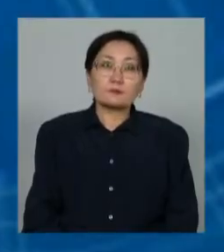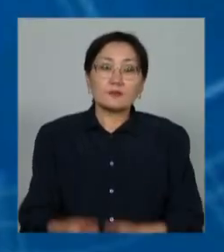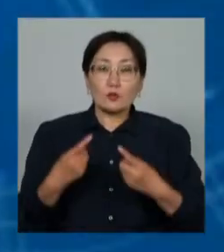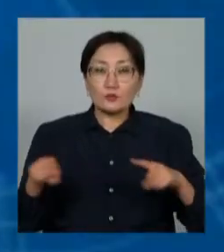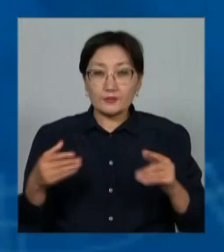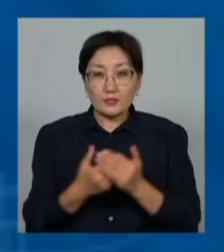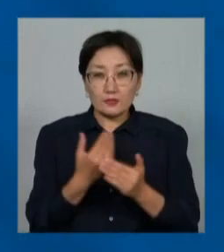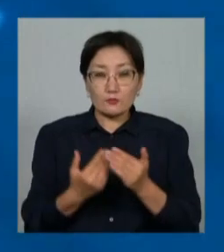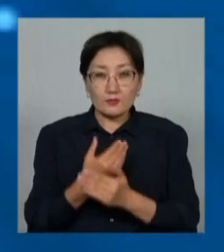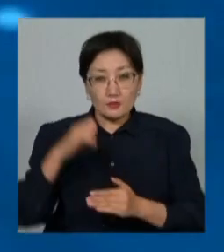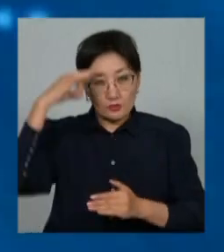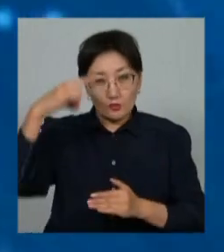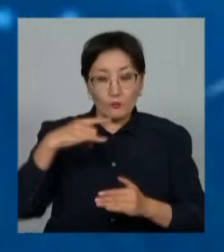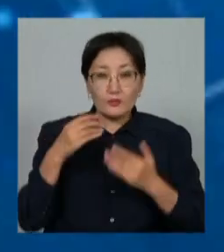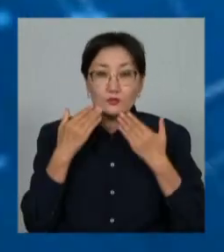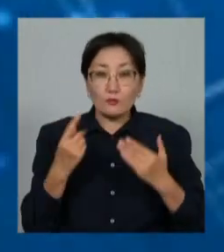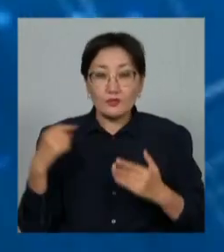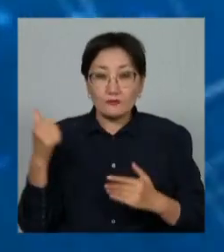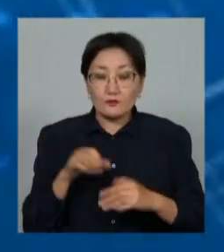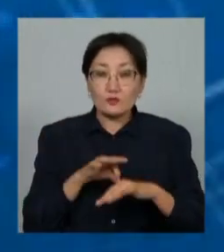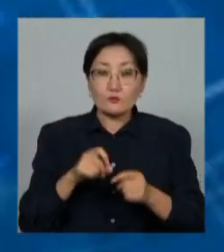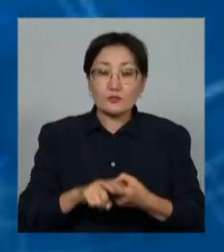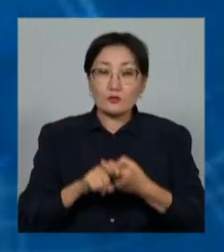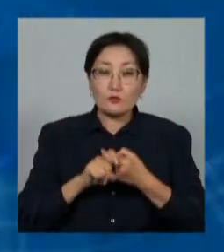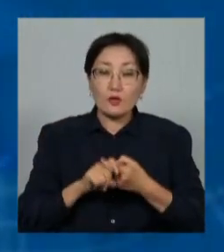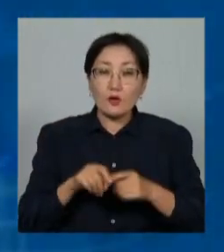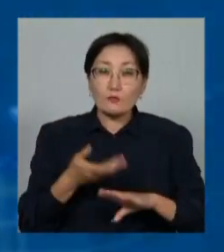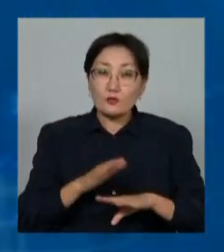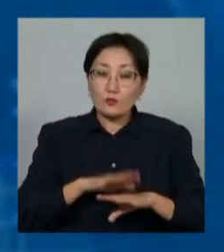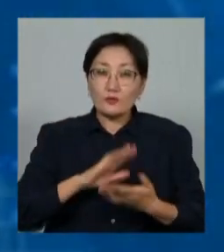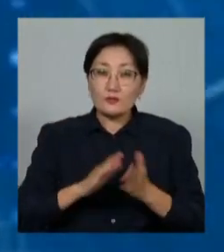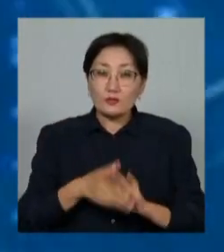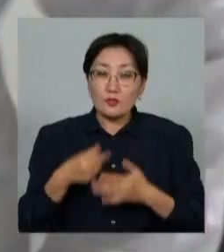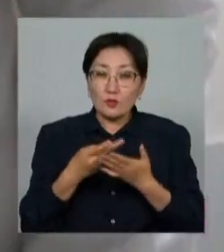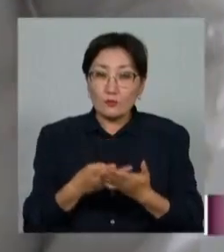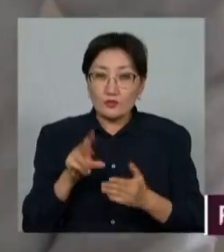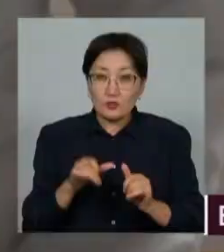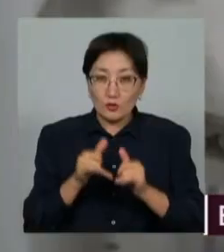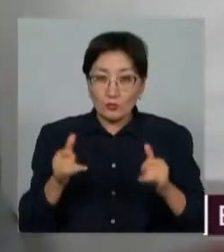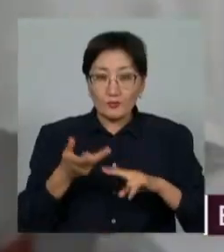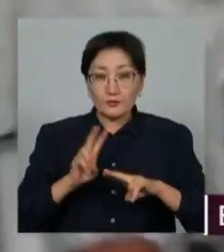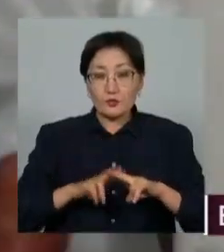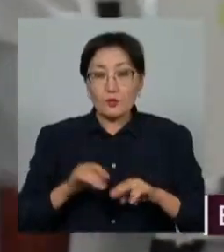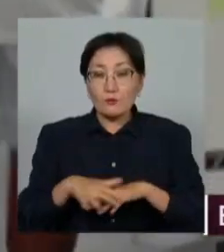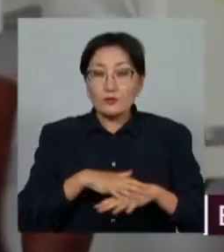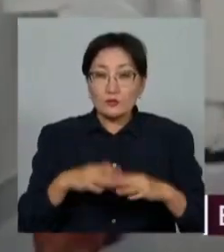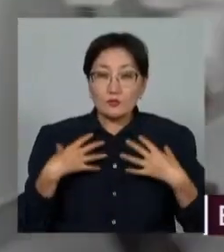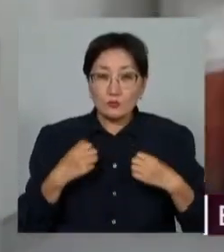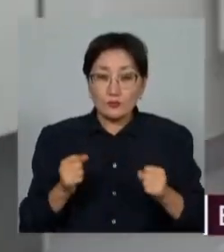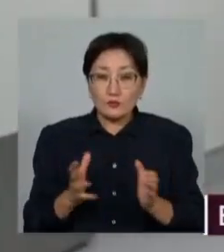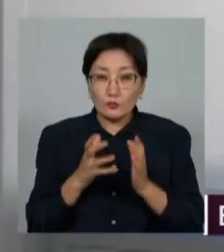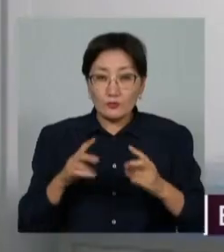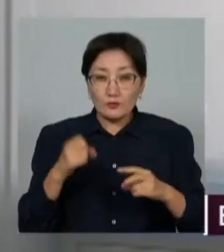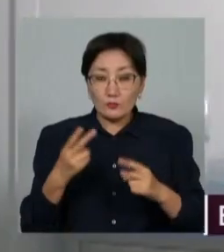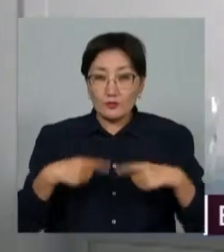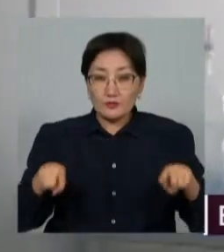Өзге жаңалық. Елімізде соңғы бір аптада коронавируспен ауыр жағдайда түсетіндер саны артқан. Бұл туралы қоғамдық денсаулық сақтау